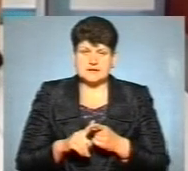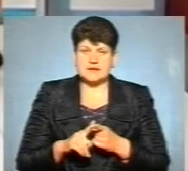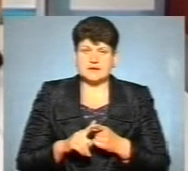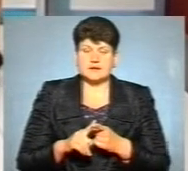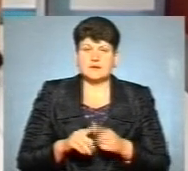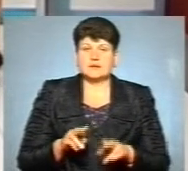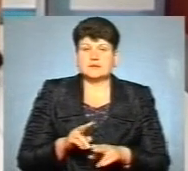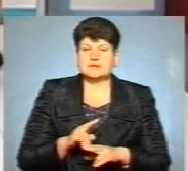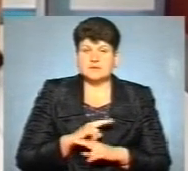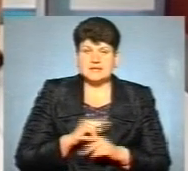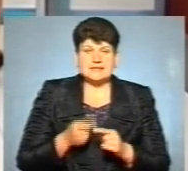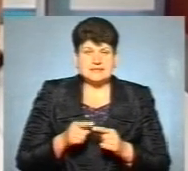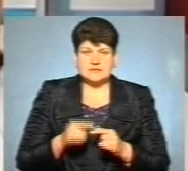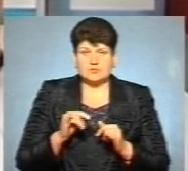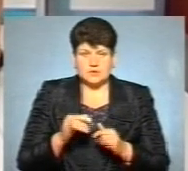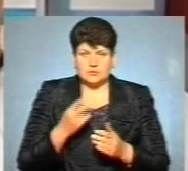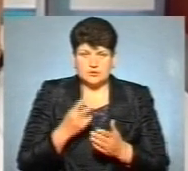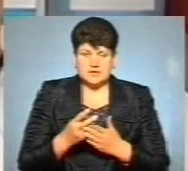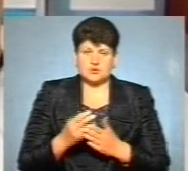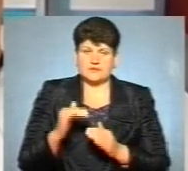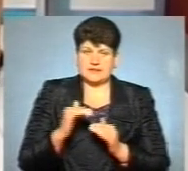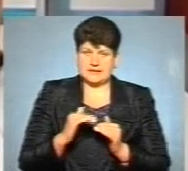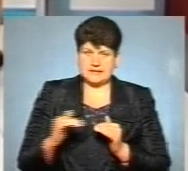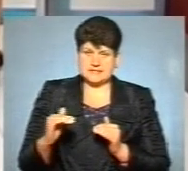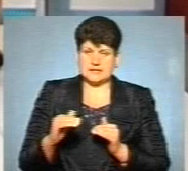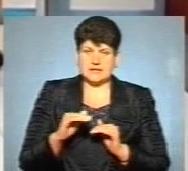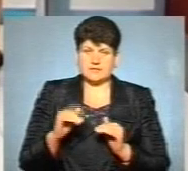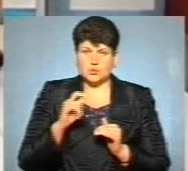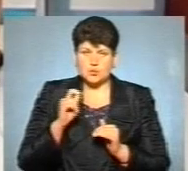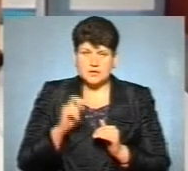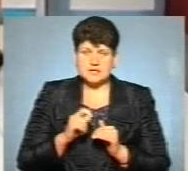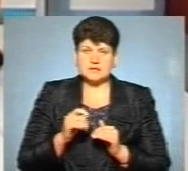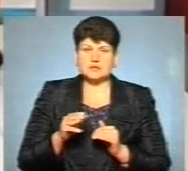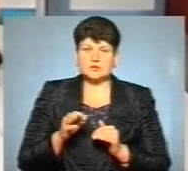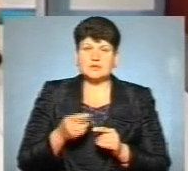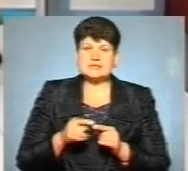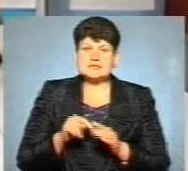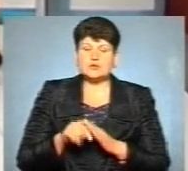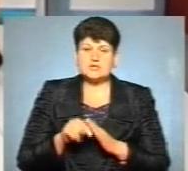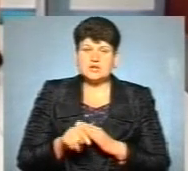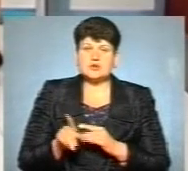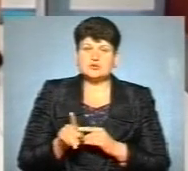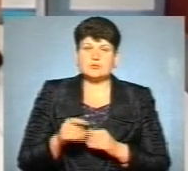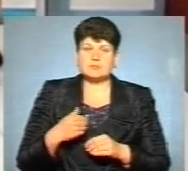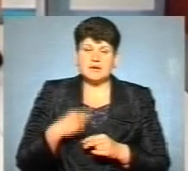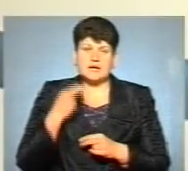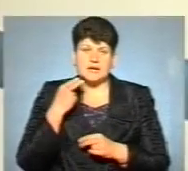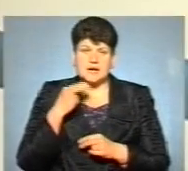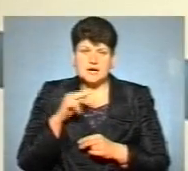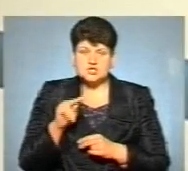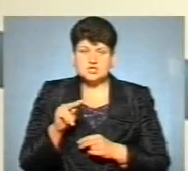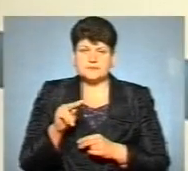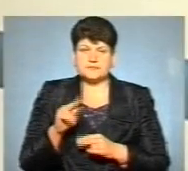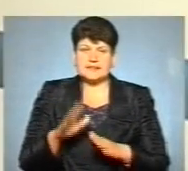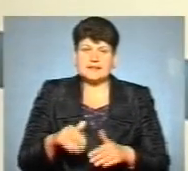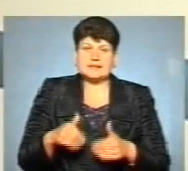хороший показник, але якщо він є низький на рівні України, то це означає, що ми краще